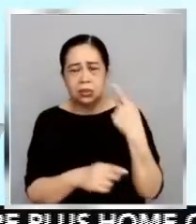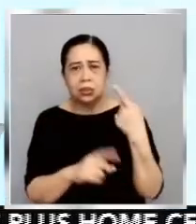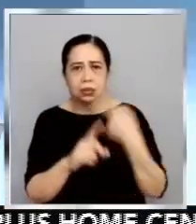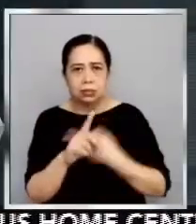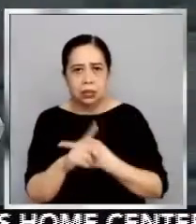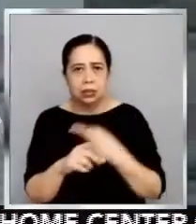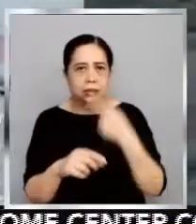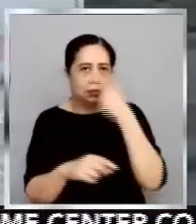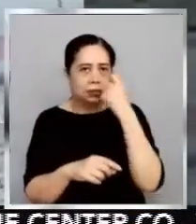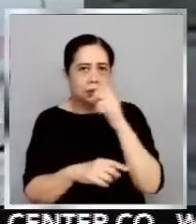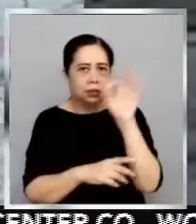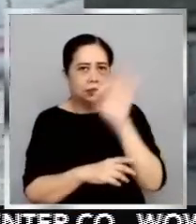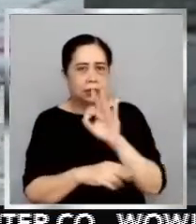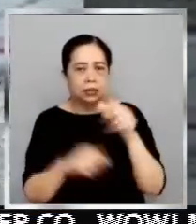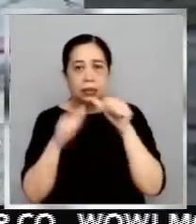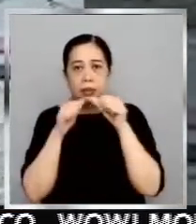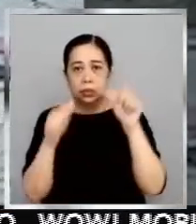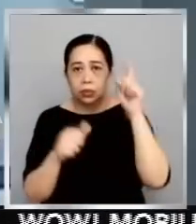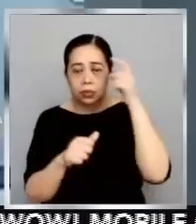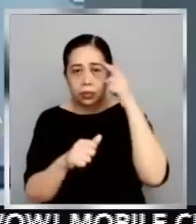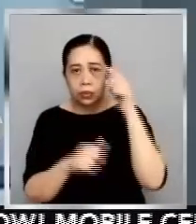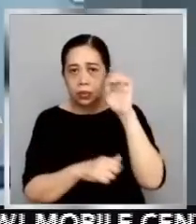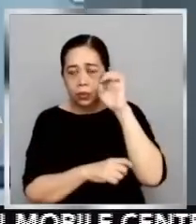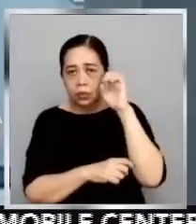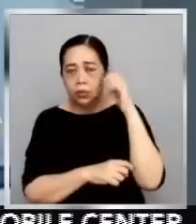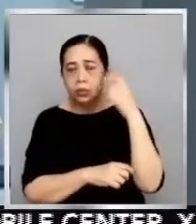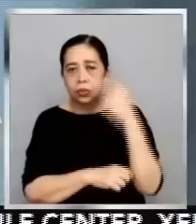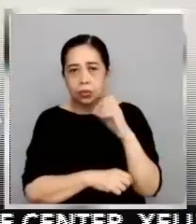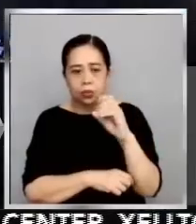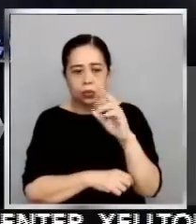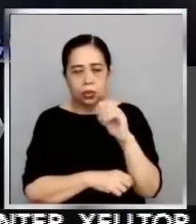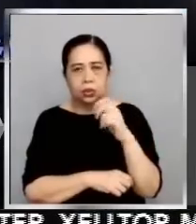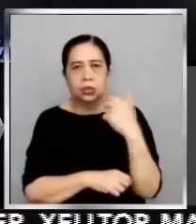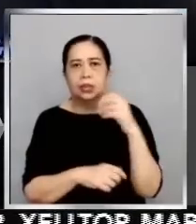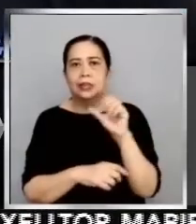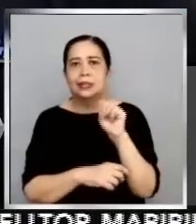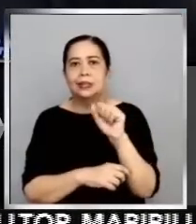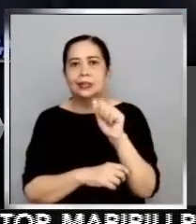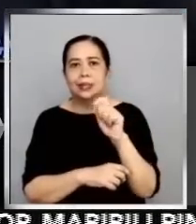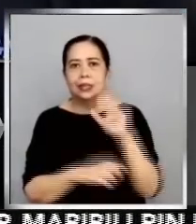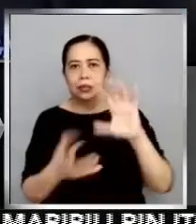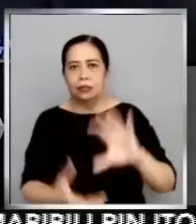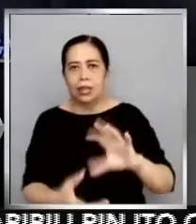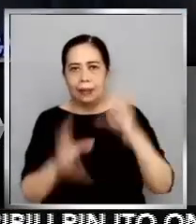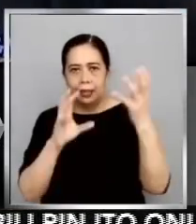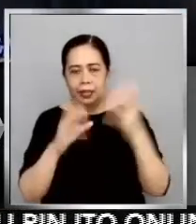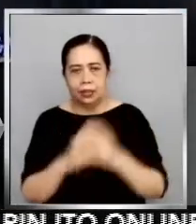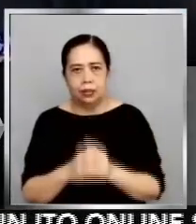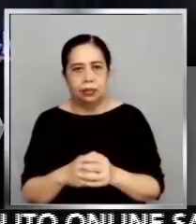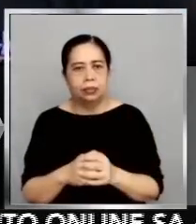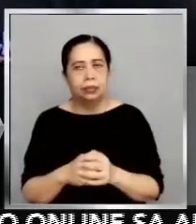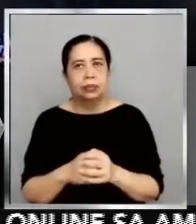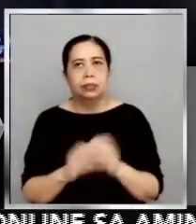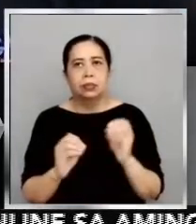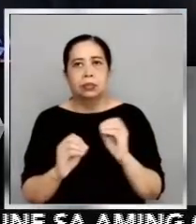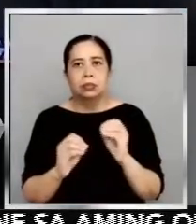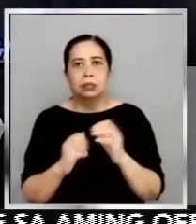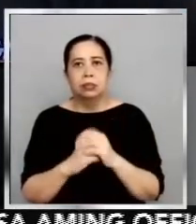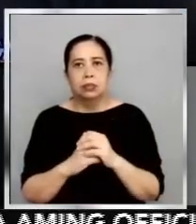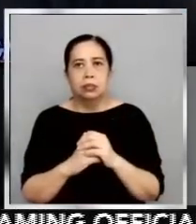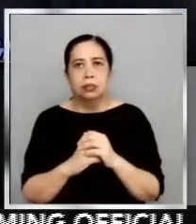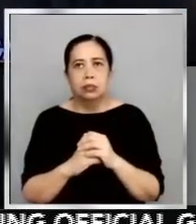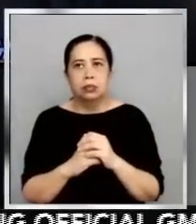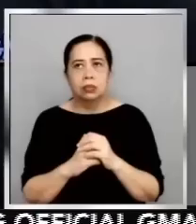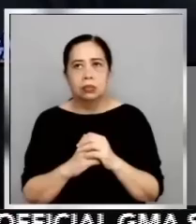Biyernes, inanunsyo ni Governor Eduardo Gadiano ang state of calamity. Walang edad, walang antas